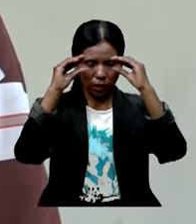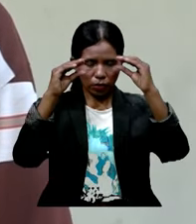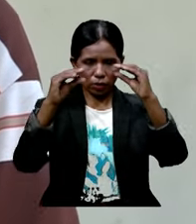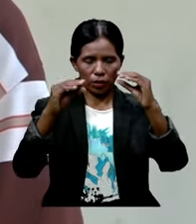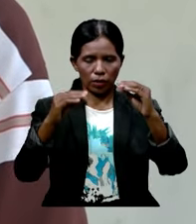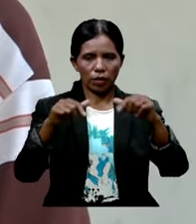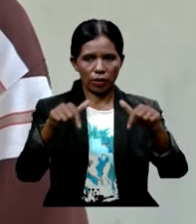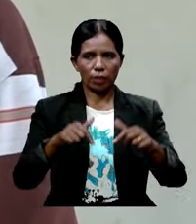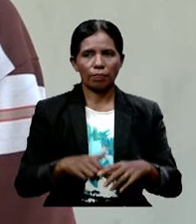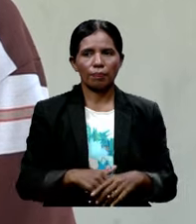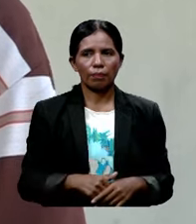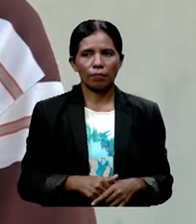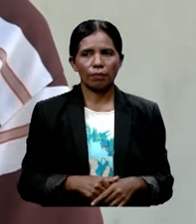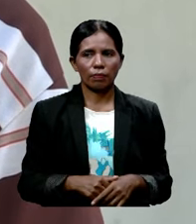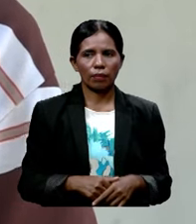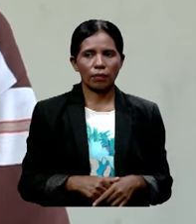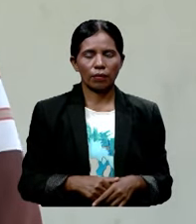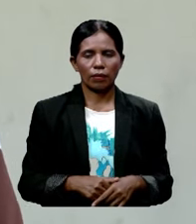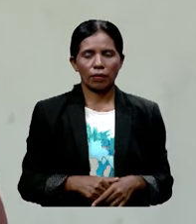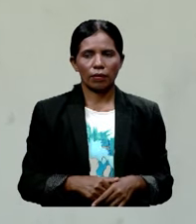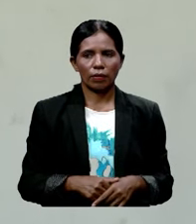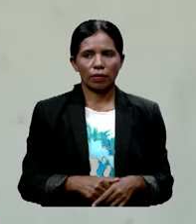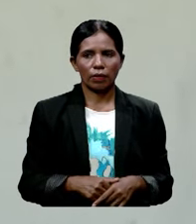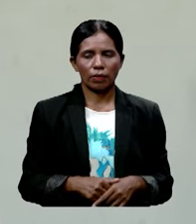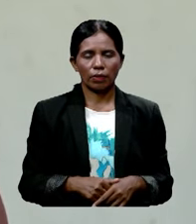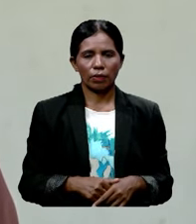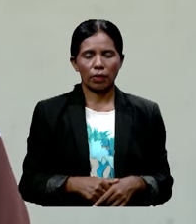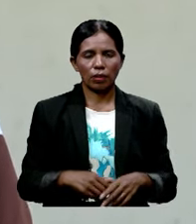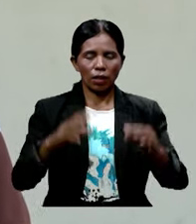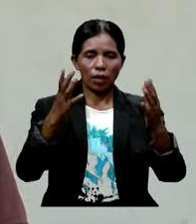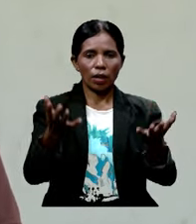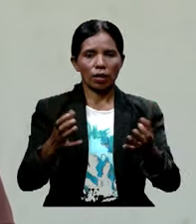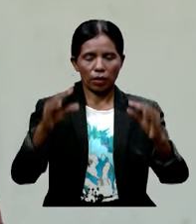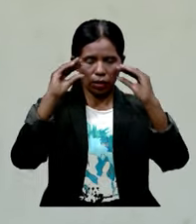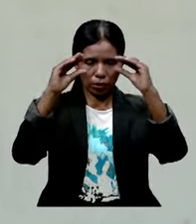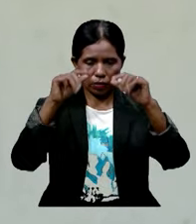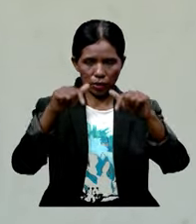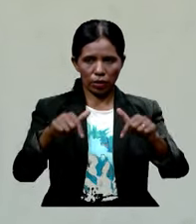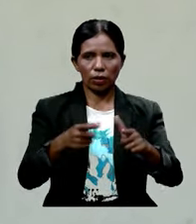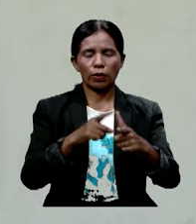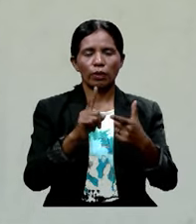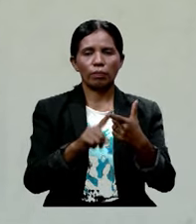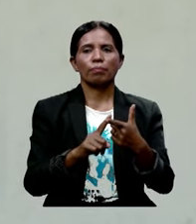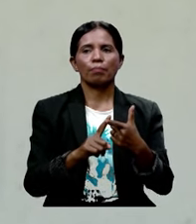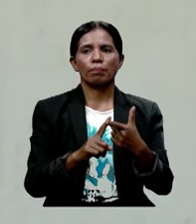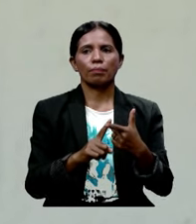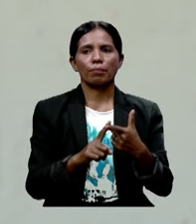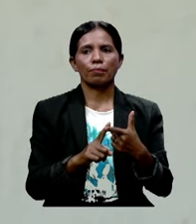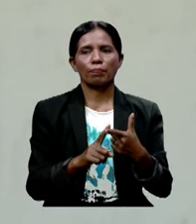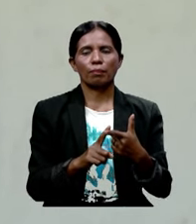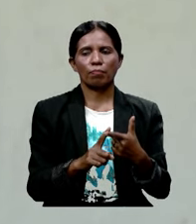yan. Engineer. Van mai poa handor ya ne. E mos como